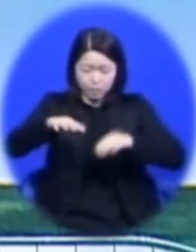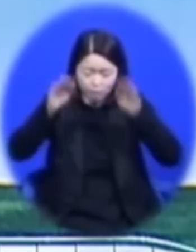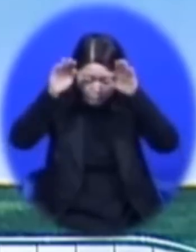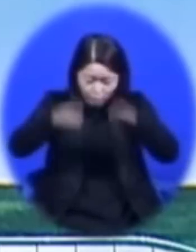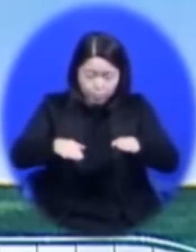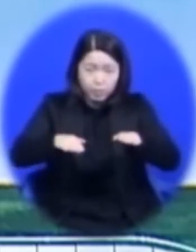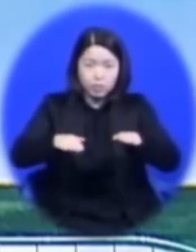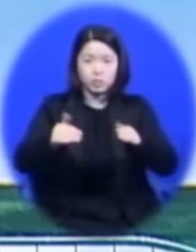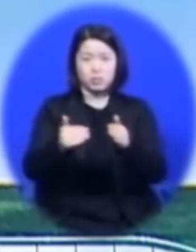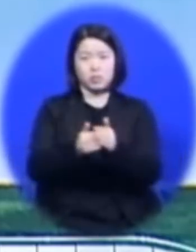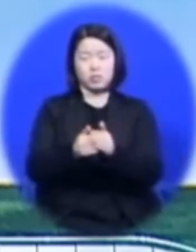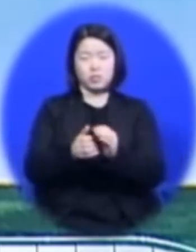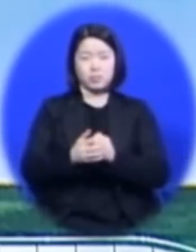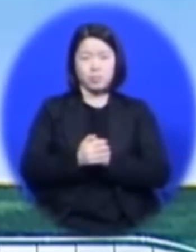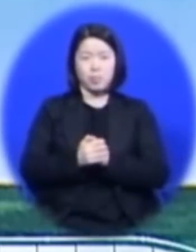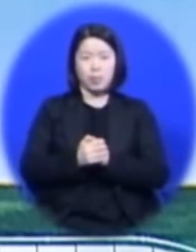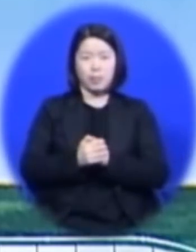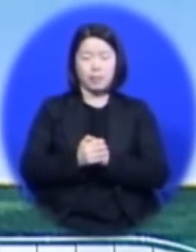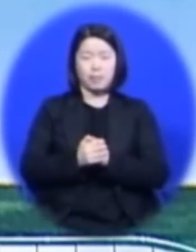써요